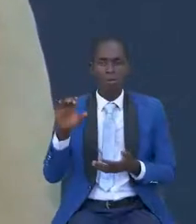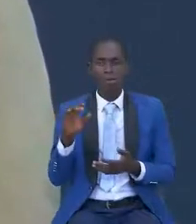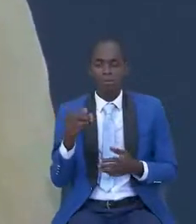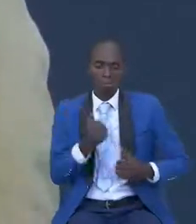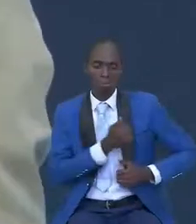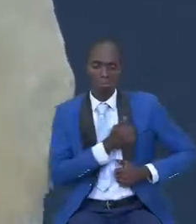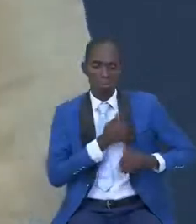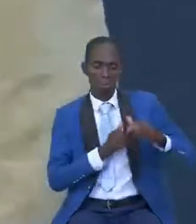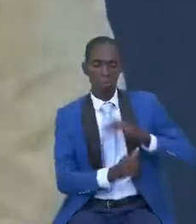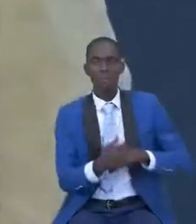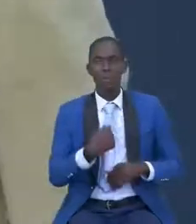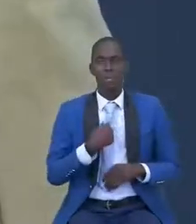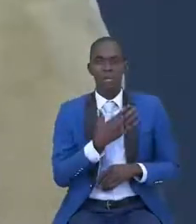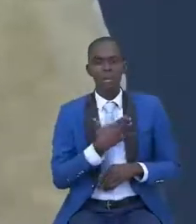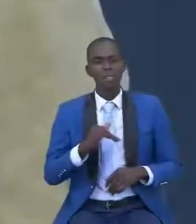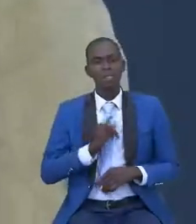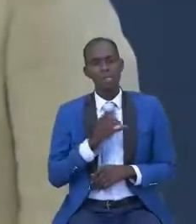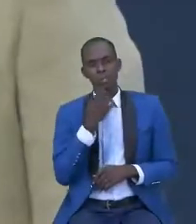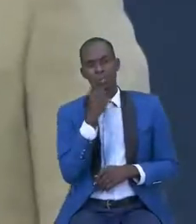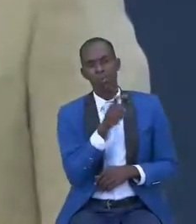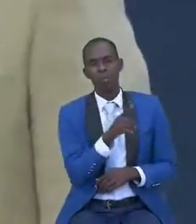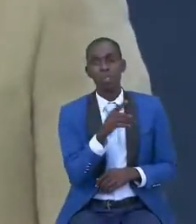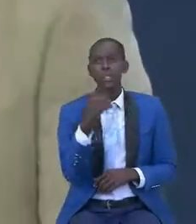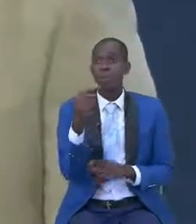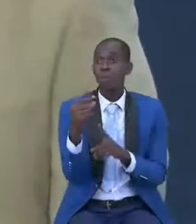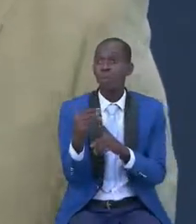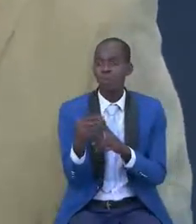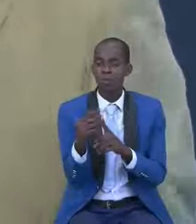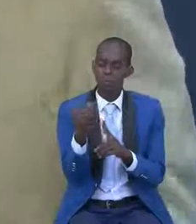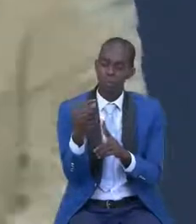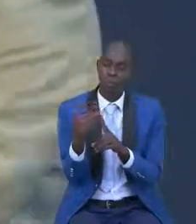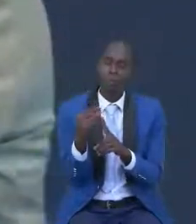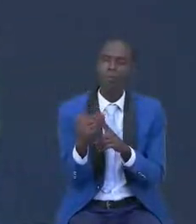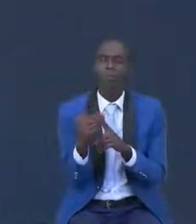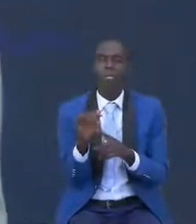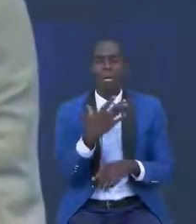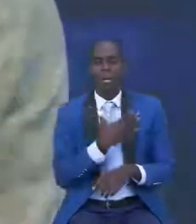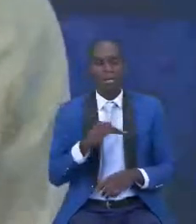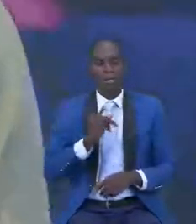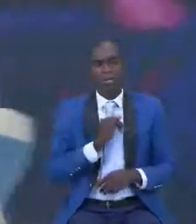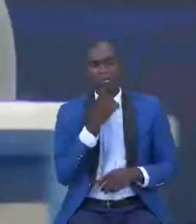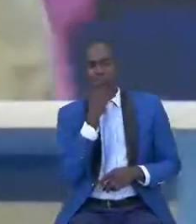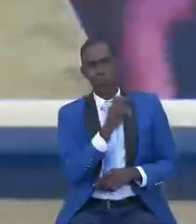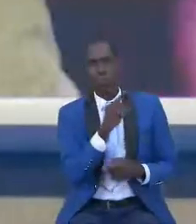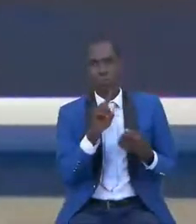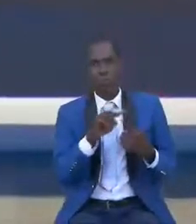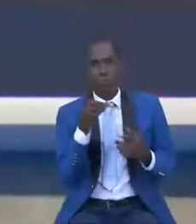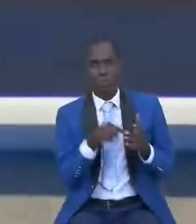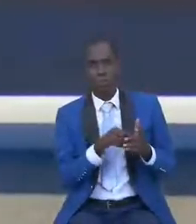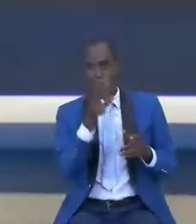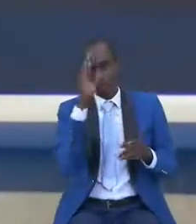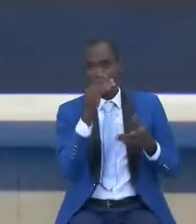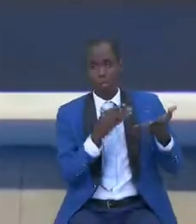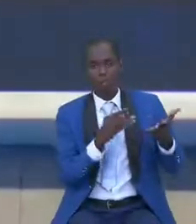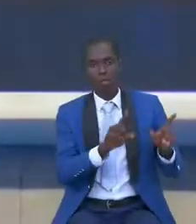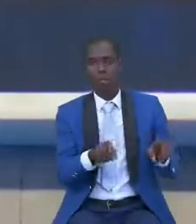J'ai 100 soldats sous mes ordres. Et je dis à l'un, la parole, la parole, la parole. Et